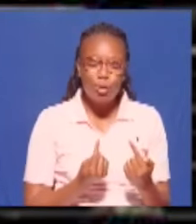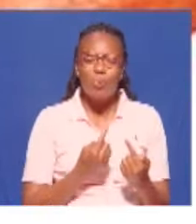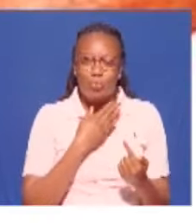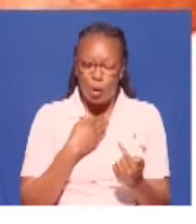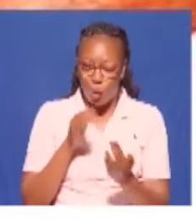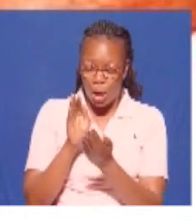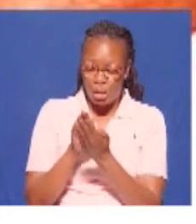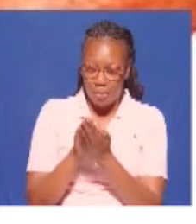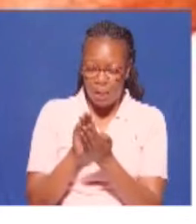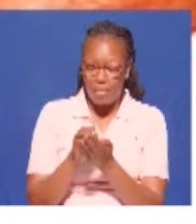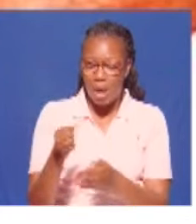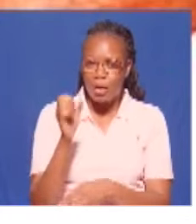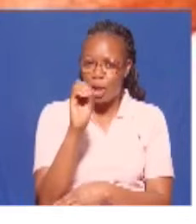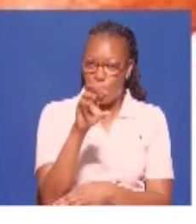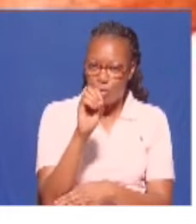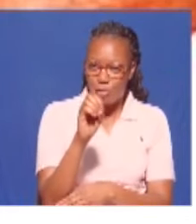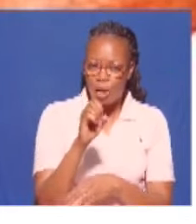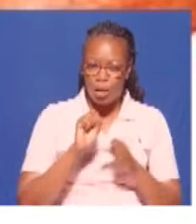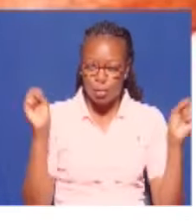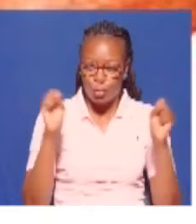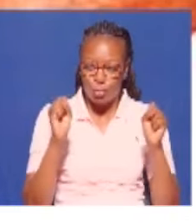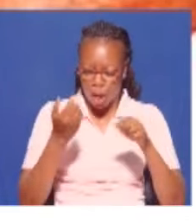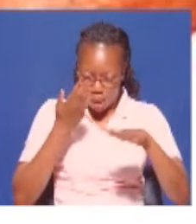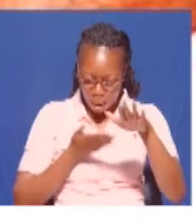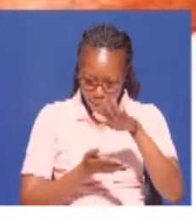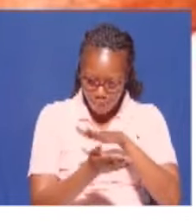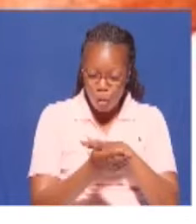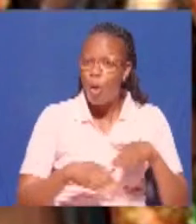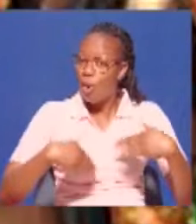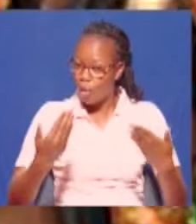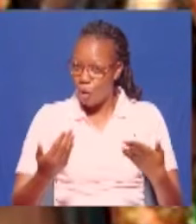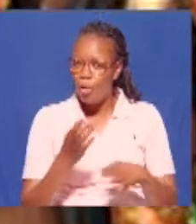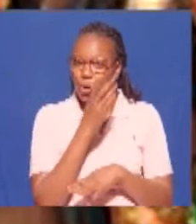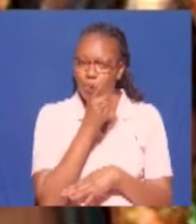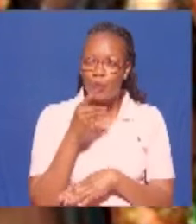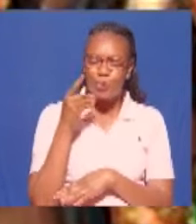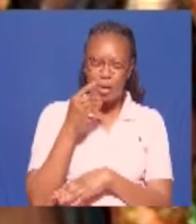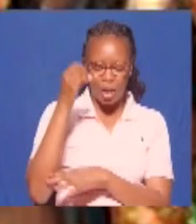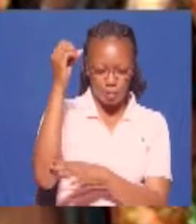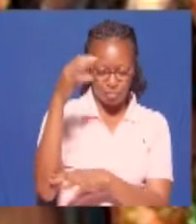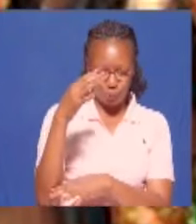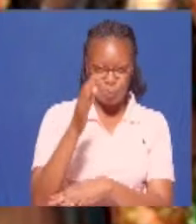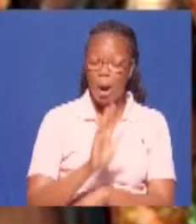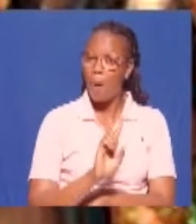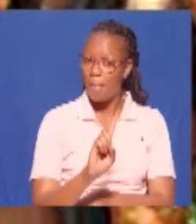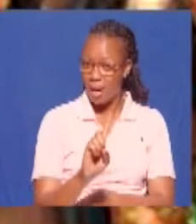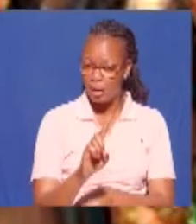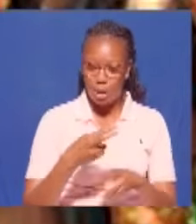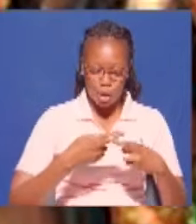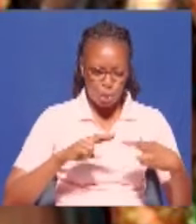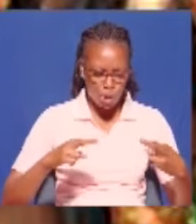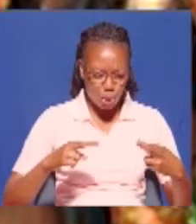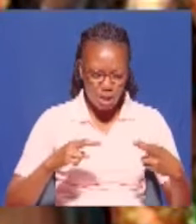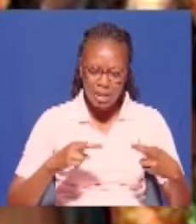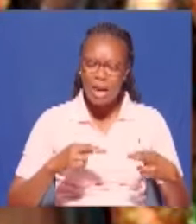moja, unaweza kuzihifadhi kwa kuziweka kwa jokovu ama kuzikausha. Lakini sausages nyingi humfaa mlaji nyama.